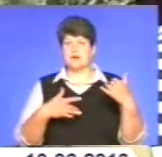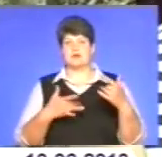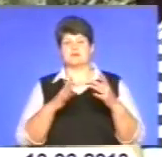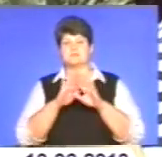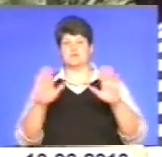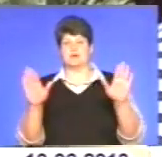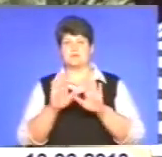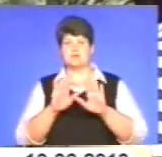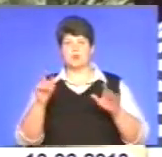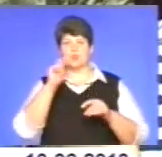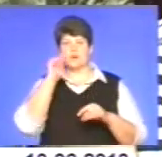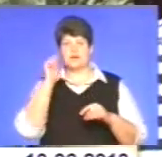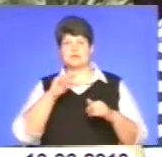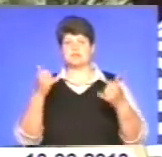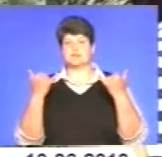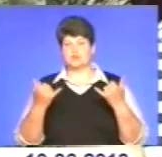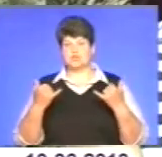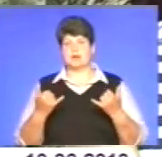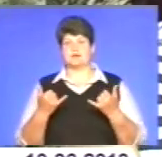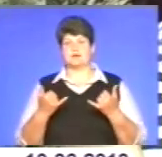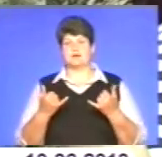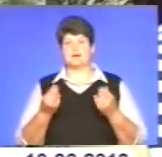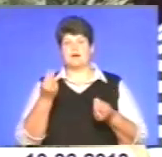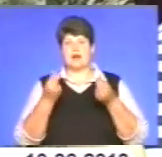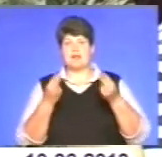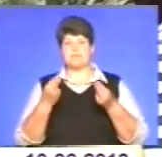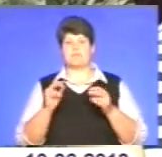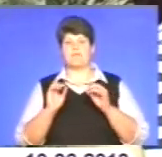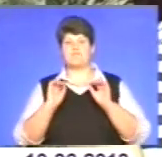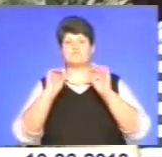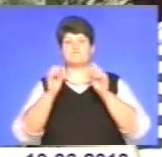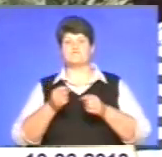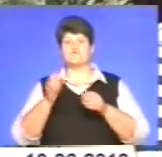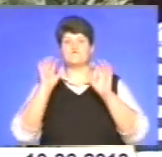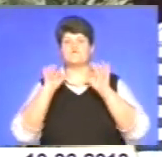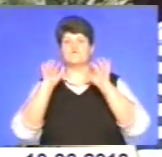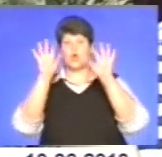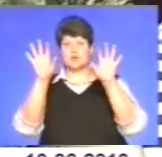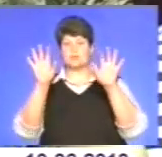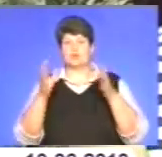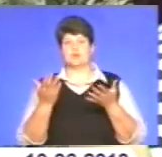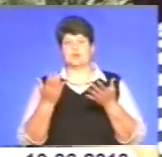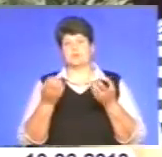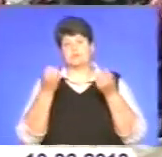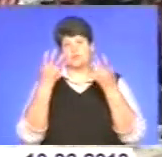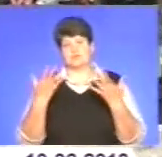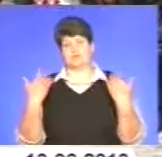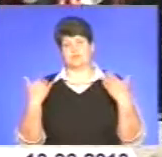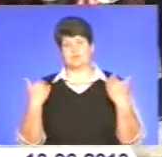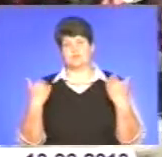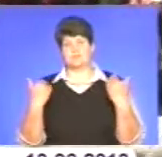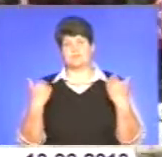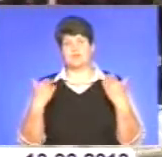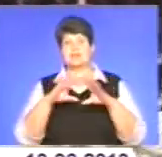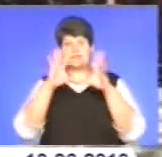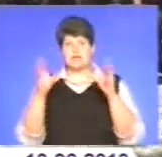пісні українські, також сучасні. Граємо в волейбол, маємо м'яч. І просто відпочиваємо, милуємося природою. У